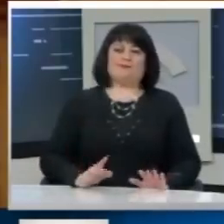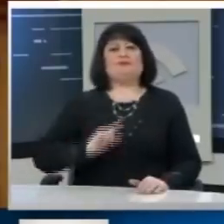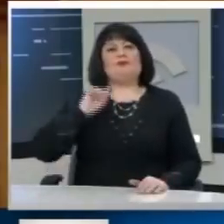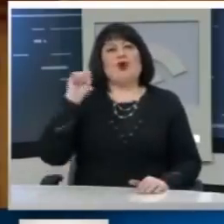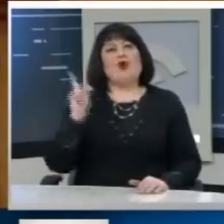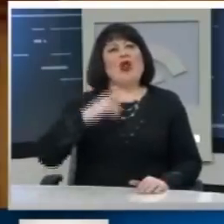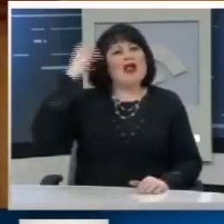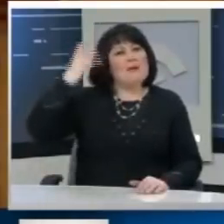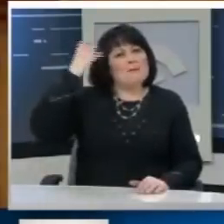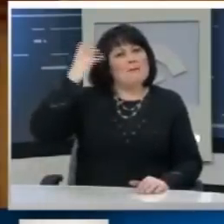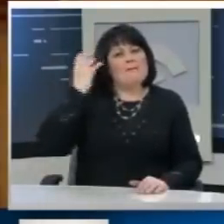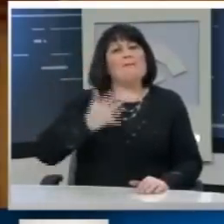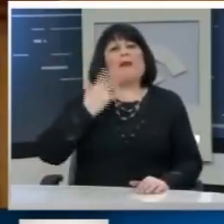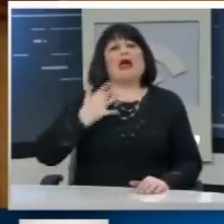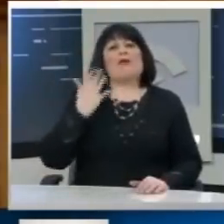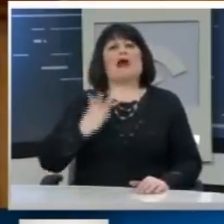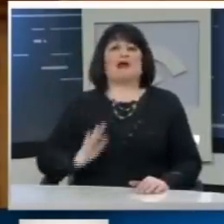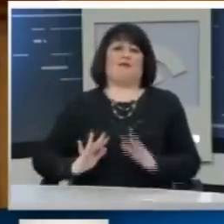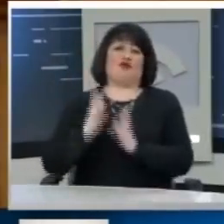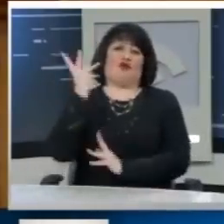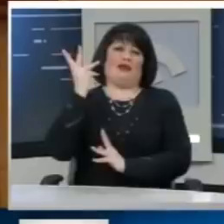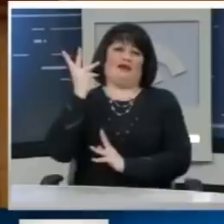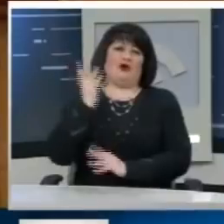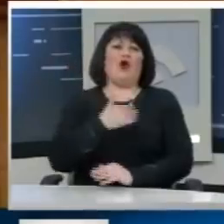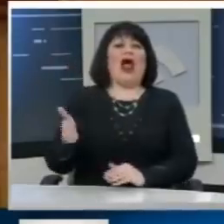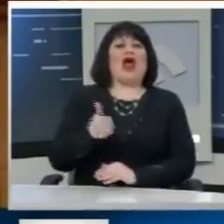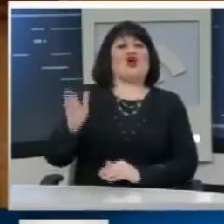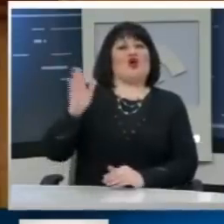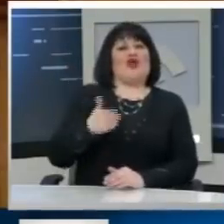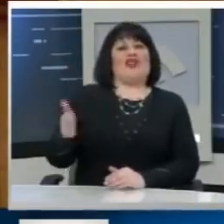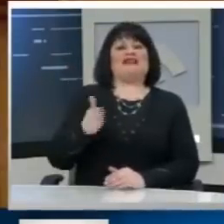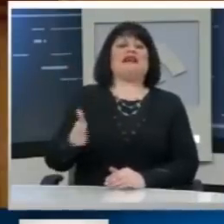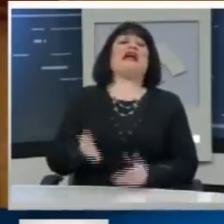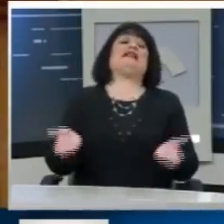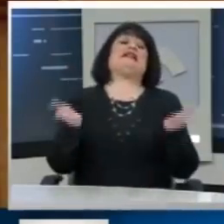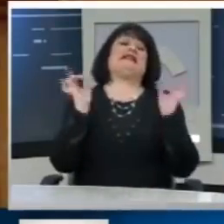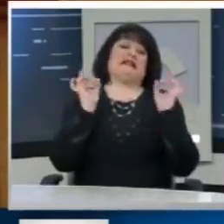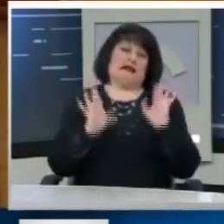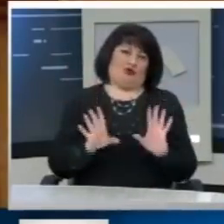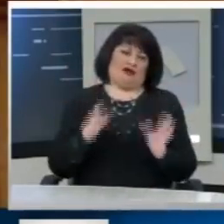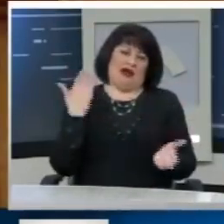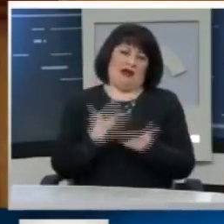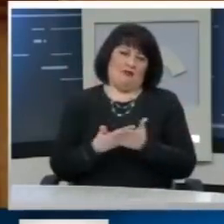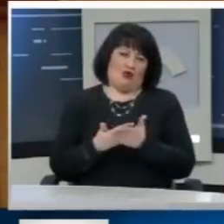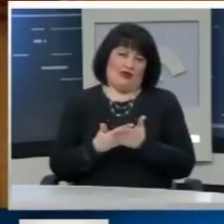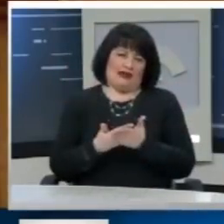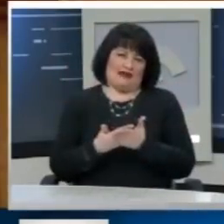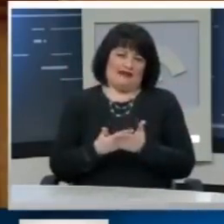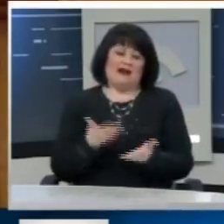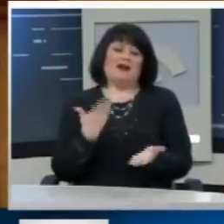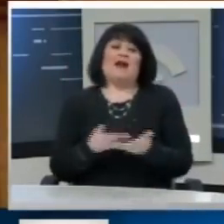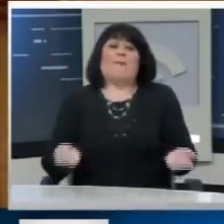οι θεωρίες περί προοδευτικού μετώπου και ακροδεξιάς είναι στον αέρα και αποδεικνύονται με